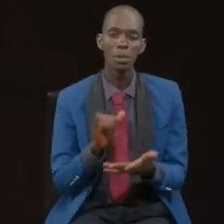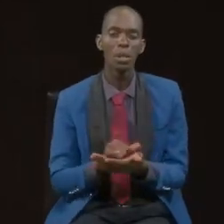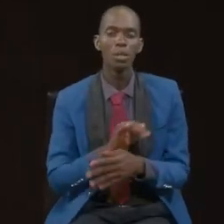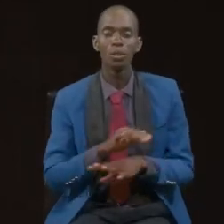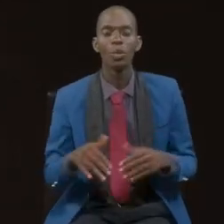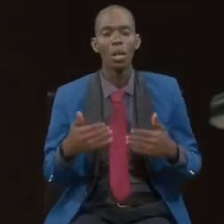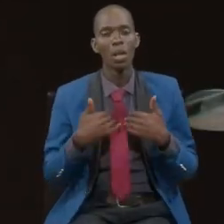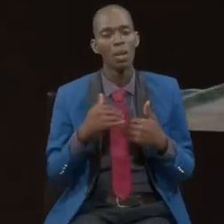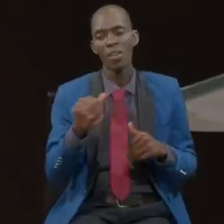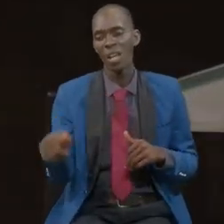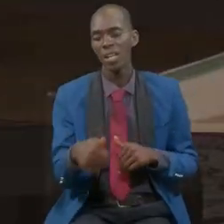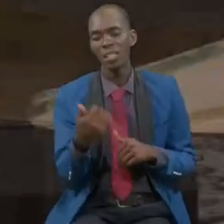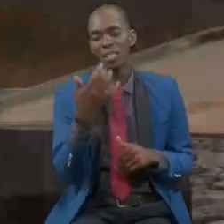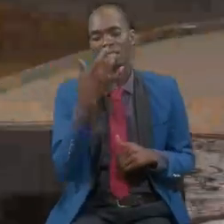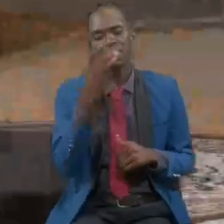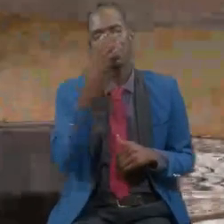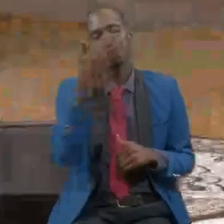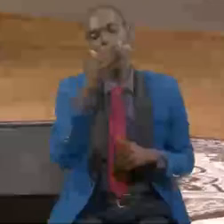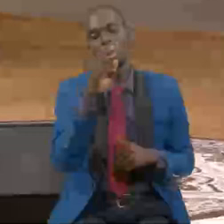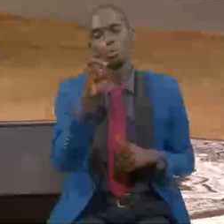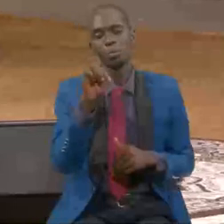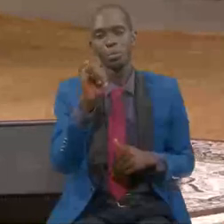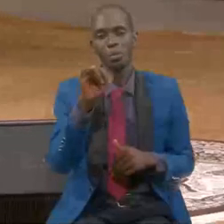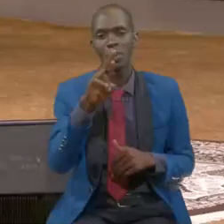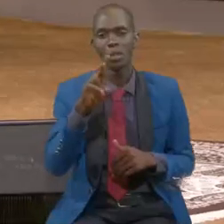pas de miroir. J'ai lu d'un homme